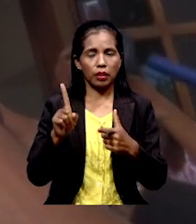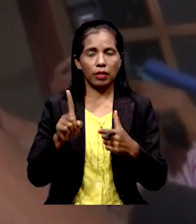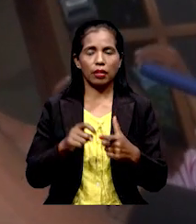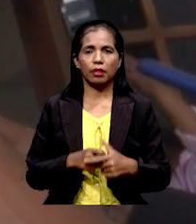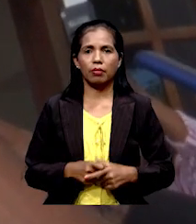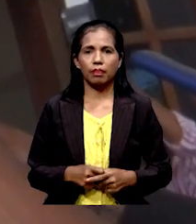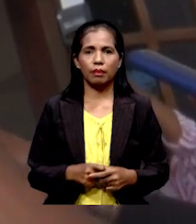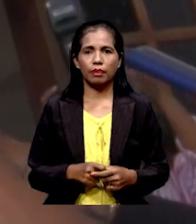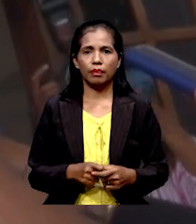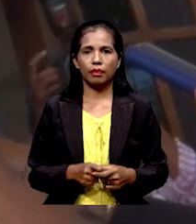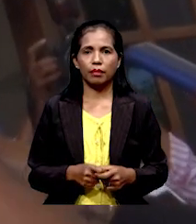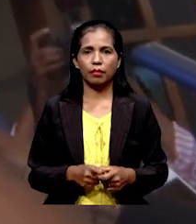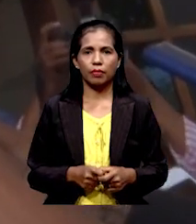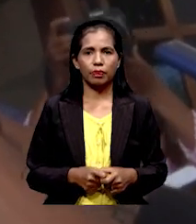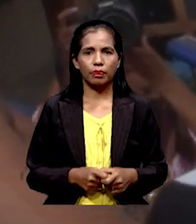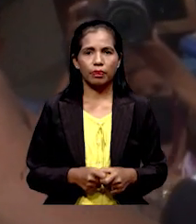Ida maka